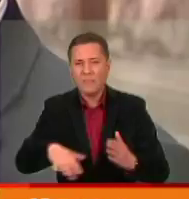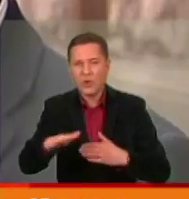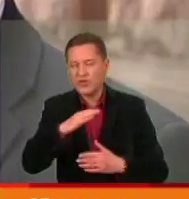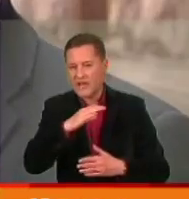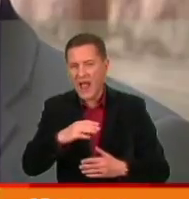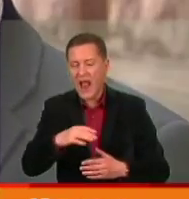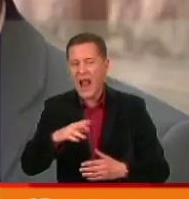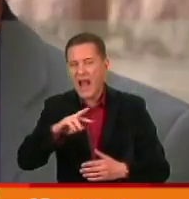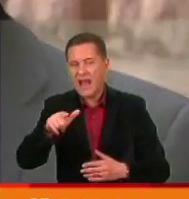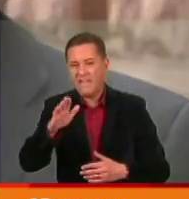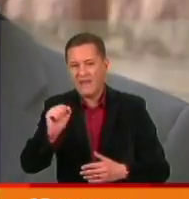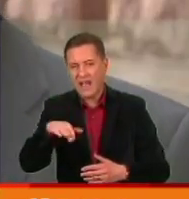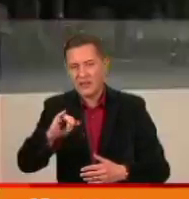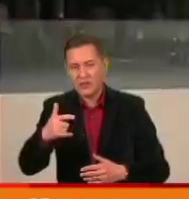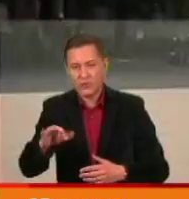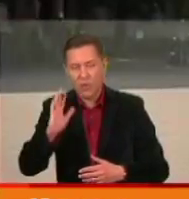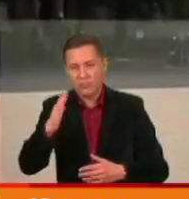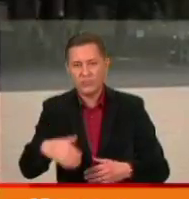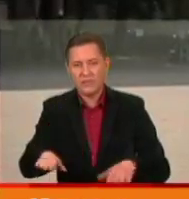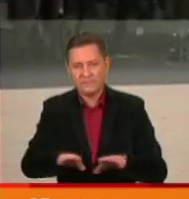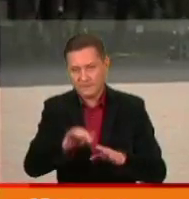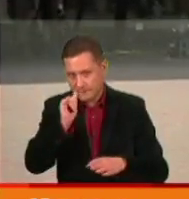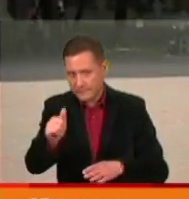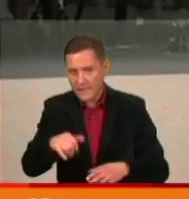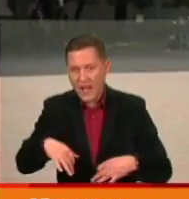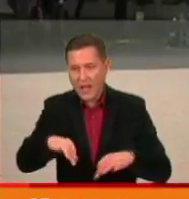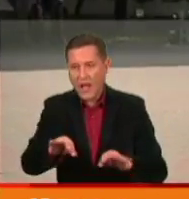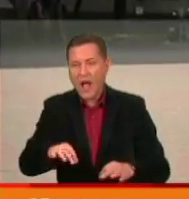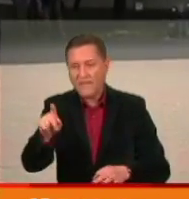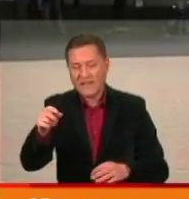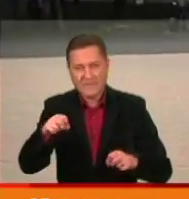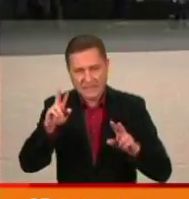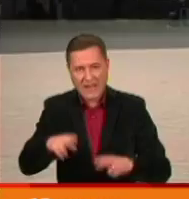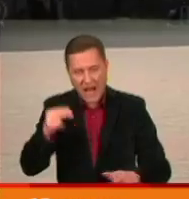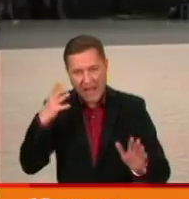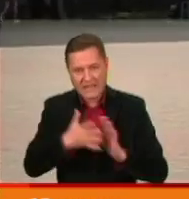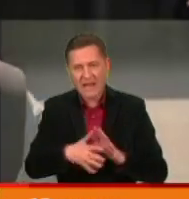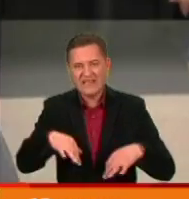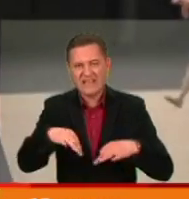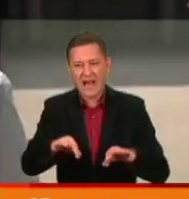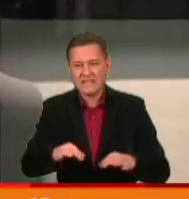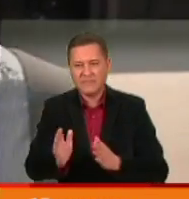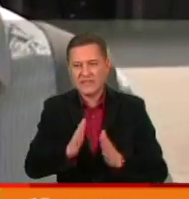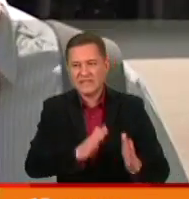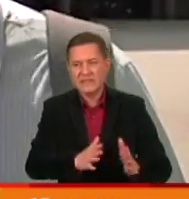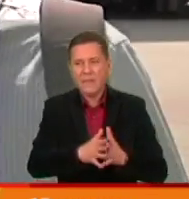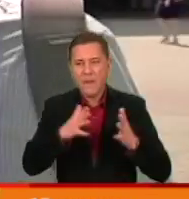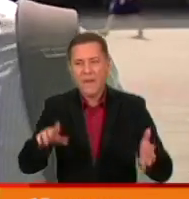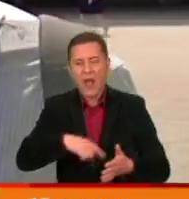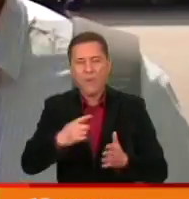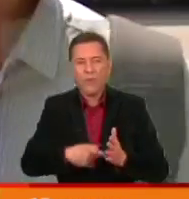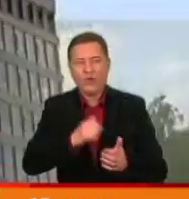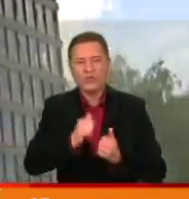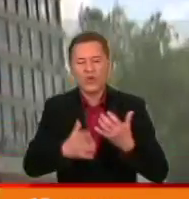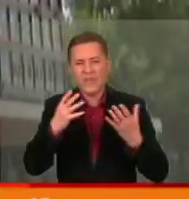Толстого, Еспланадна, вона буде в зоні перекриття. Це Дмитро Безпалов. Він спеціалізується на аналізі транспортної системи мегаполісів. Каже, щодня Хрещатиком